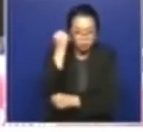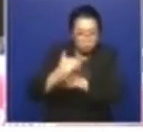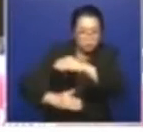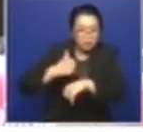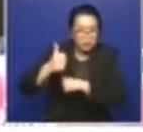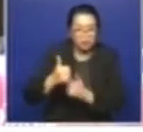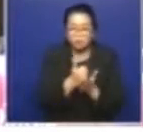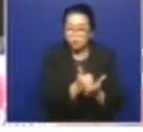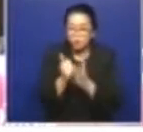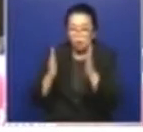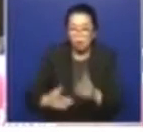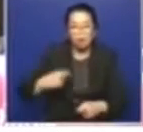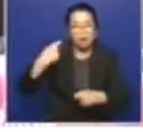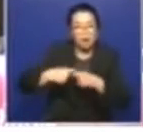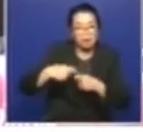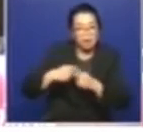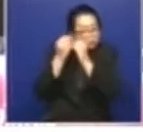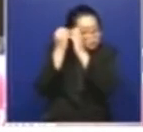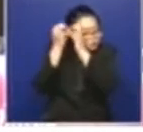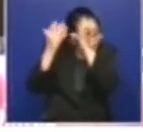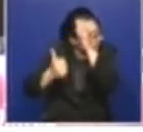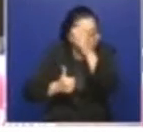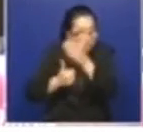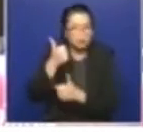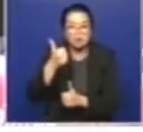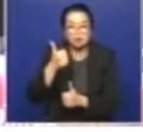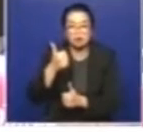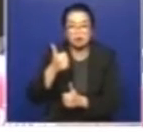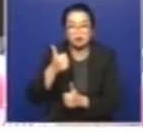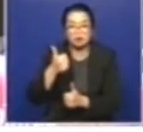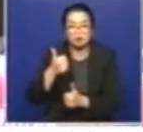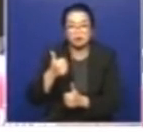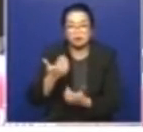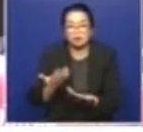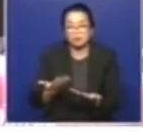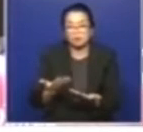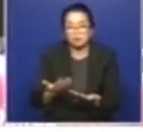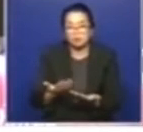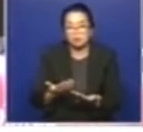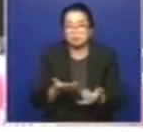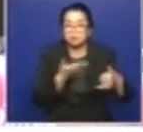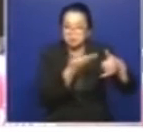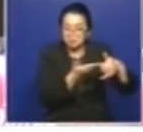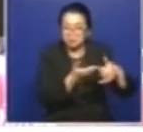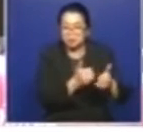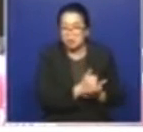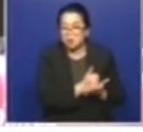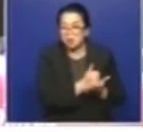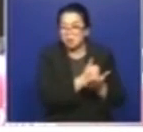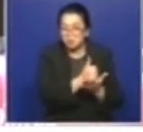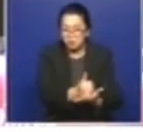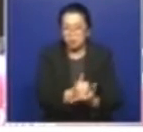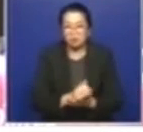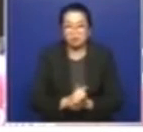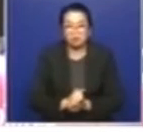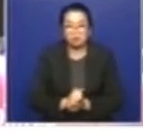ากให้มีความหวังแล้วนี่ท่านช่วยประธานโทษนะล่วงเกินท่านนิดหนึ่ง